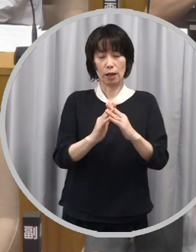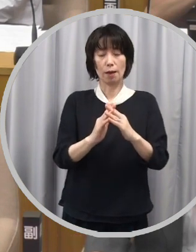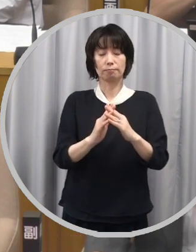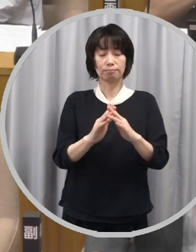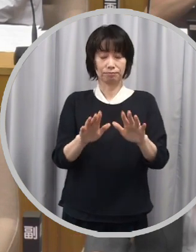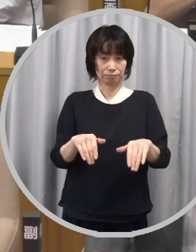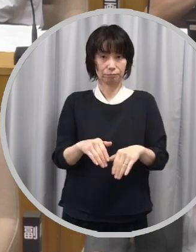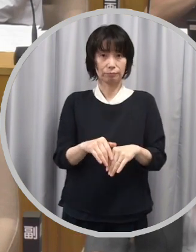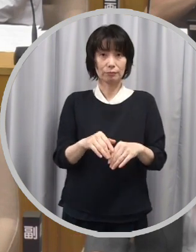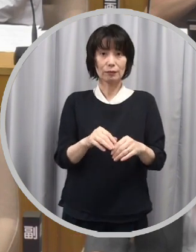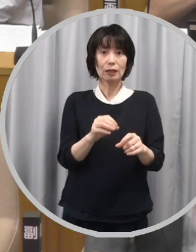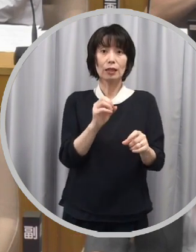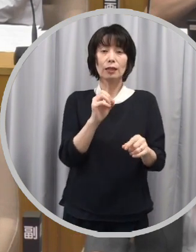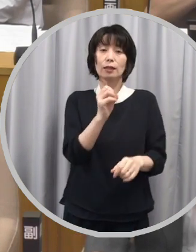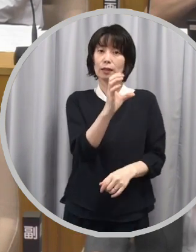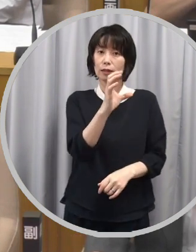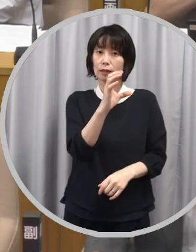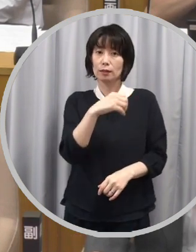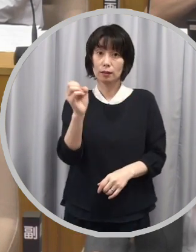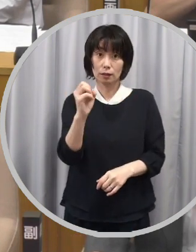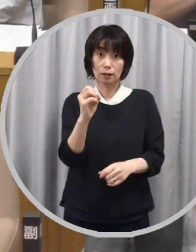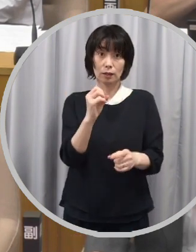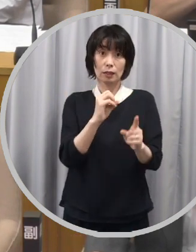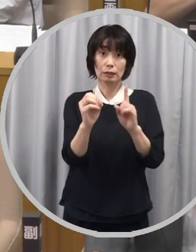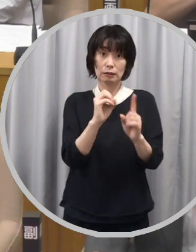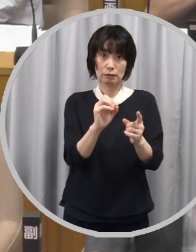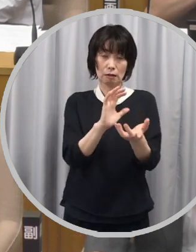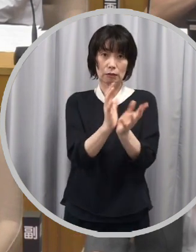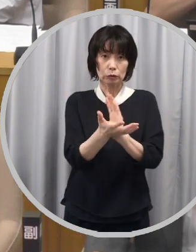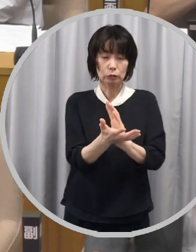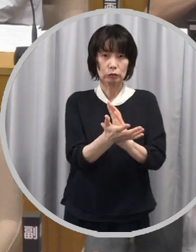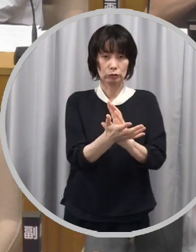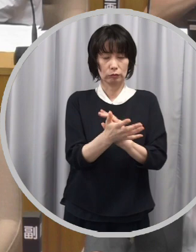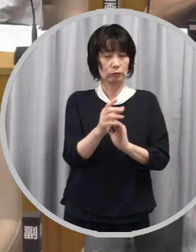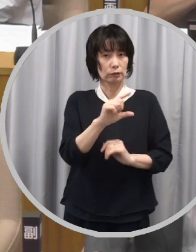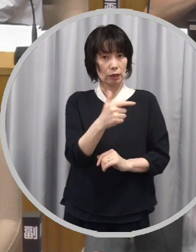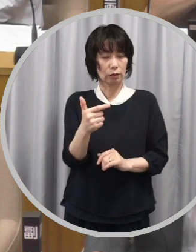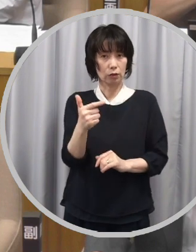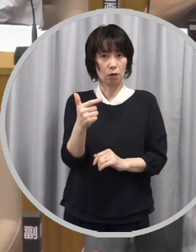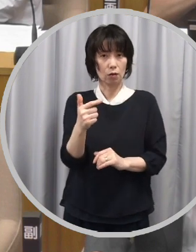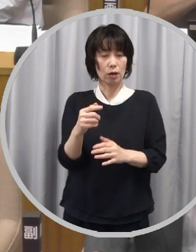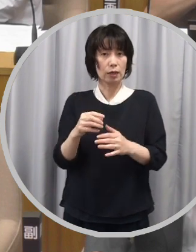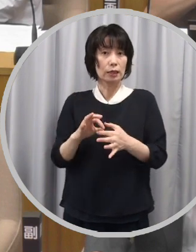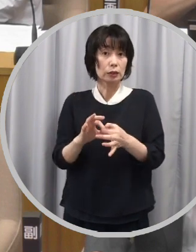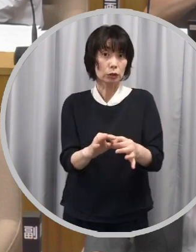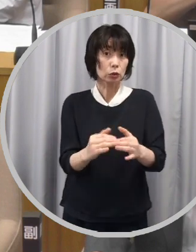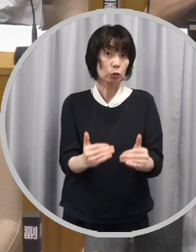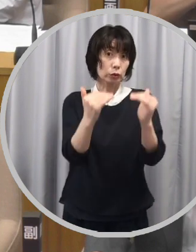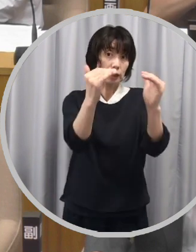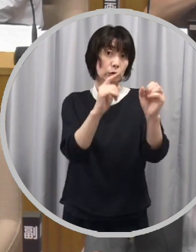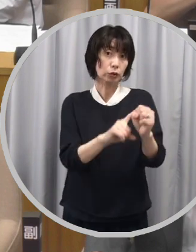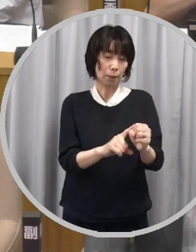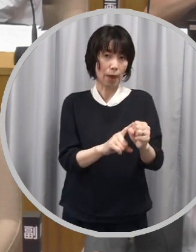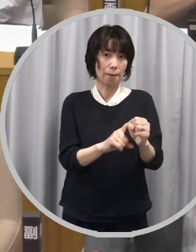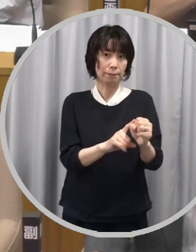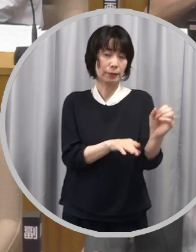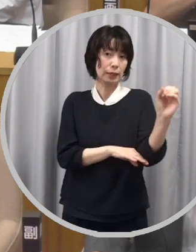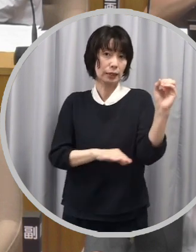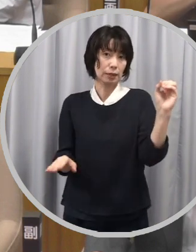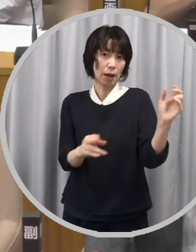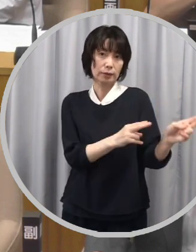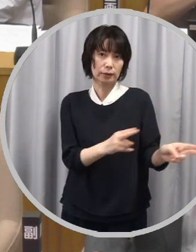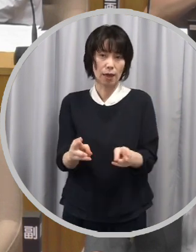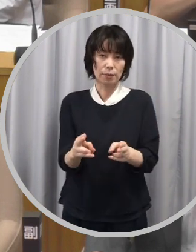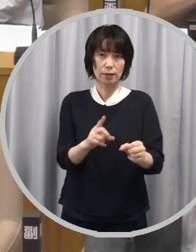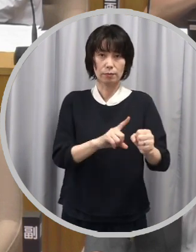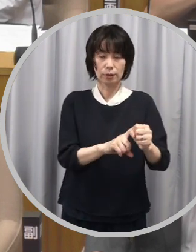脱炭素や DX の推進など、本市が将来にわたって持続的に成長していくための基盤整備に向